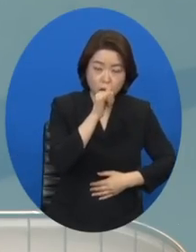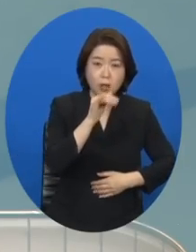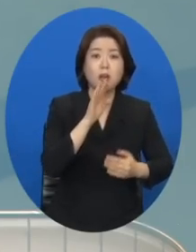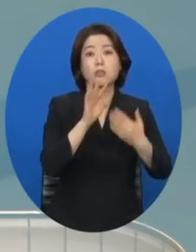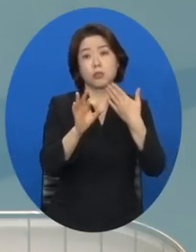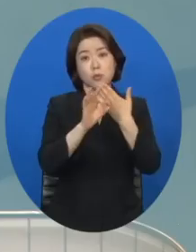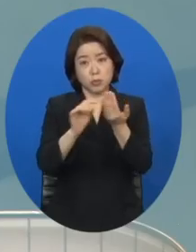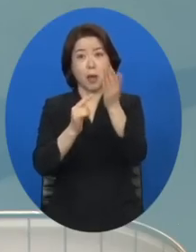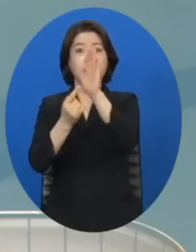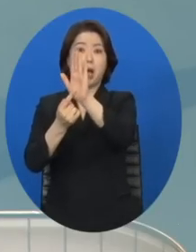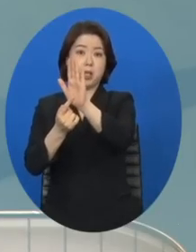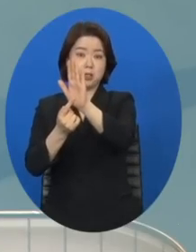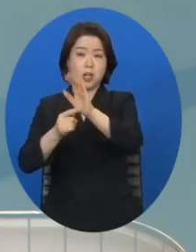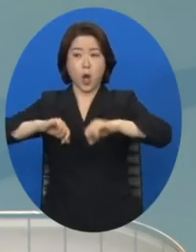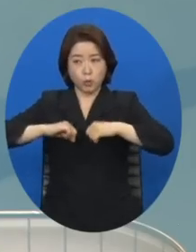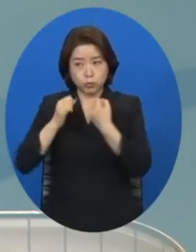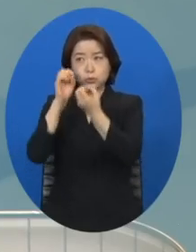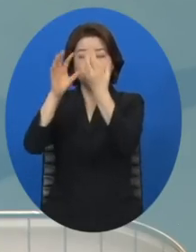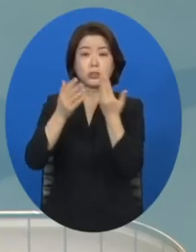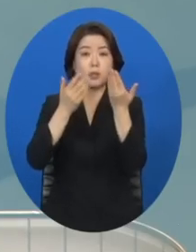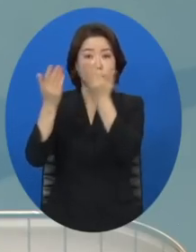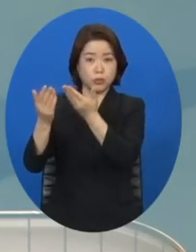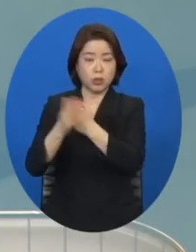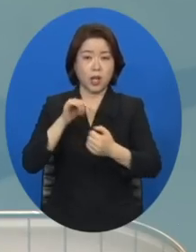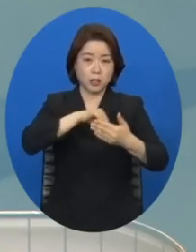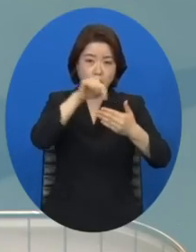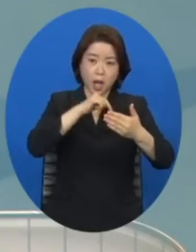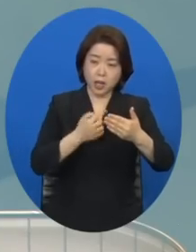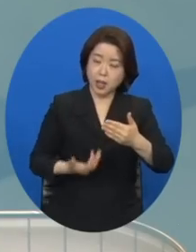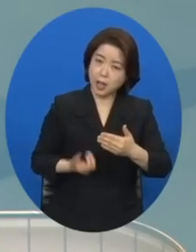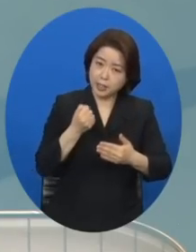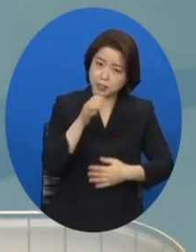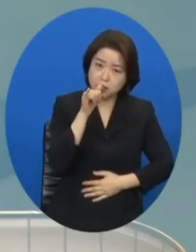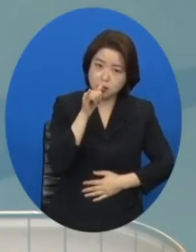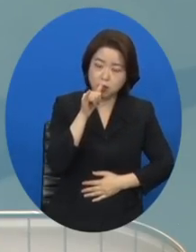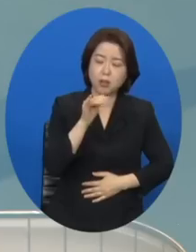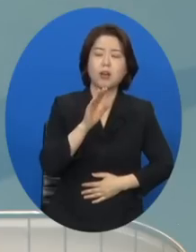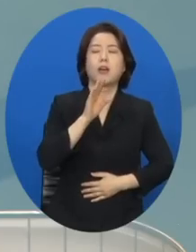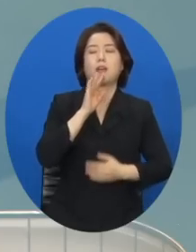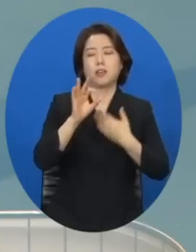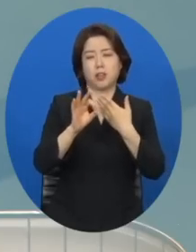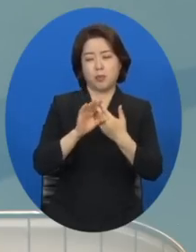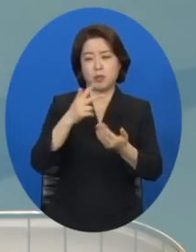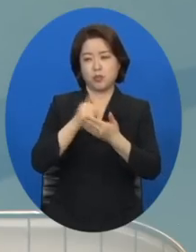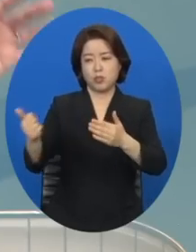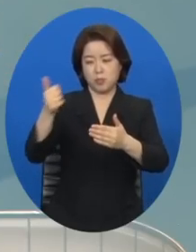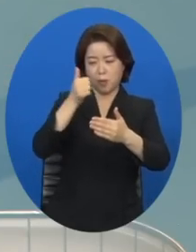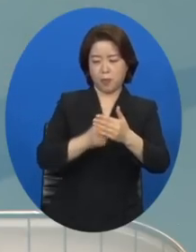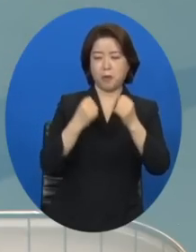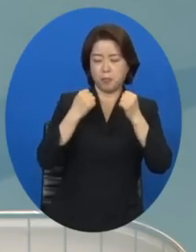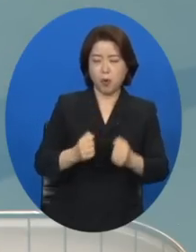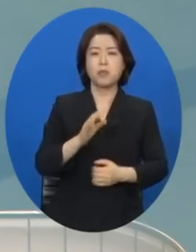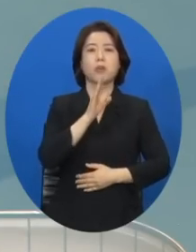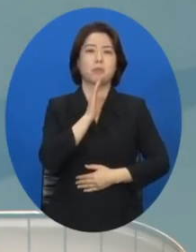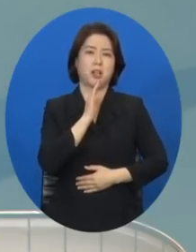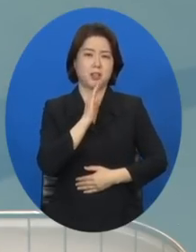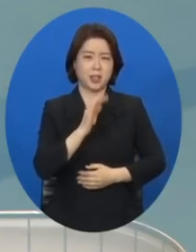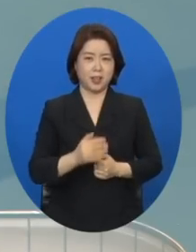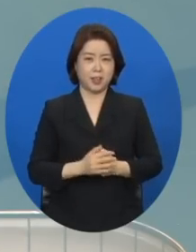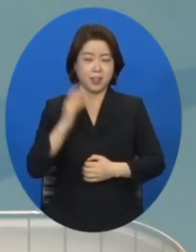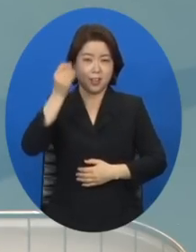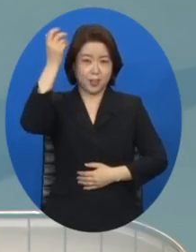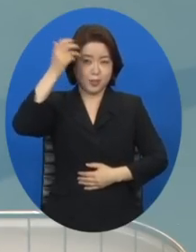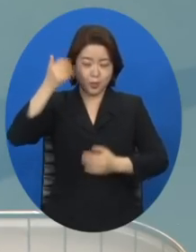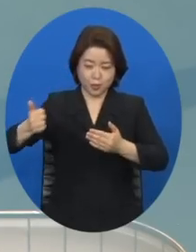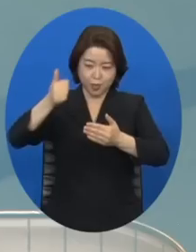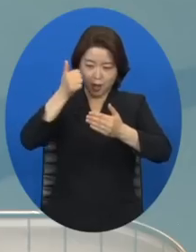그런 것들이 내 안에 있느냐는 것이죠 있다면 주님이 우리 안에 머물러 있는 거예요 성령이 우리 안에 머물러서